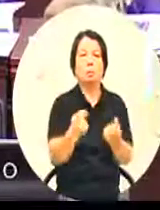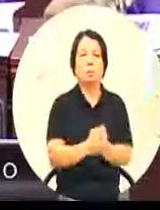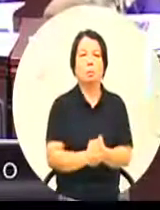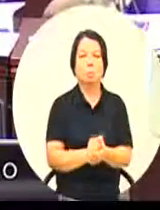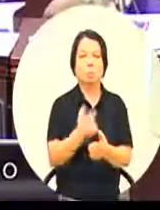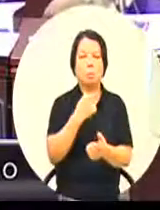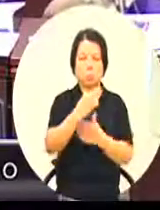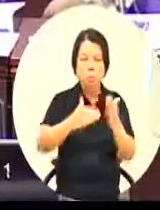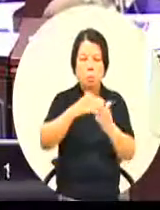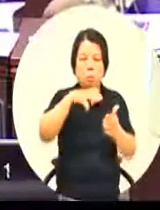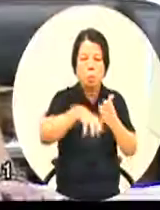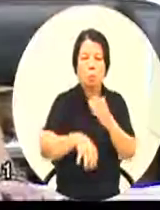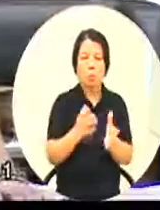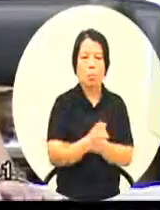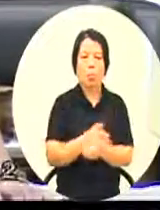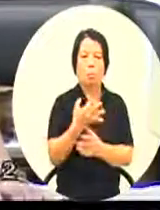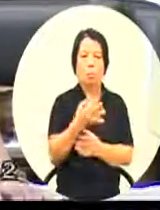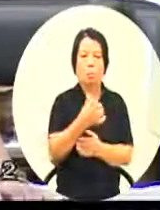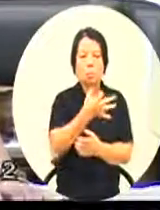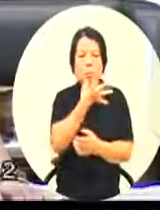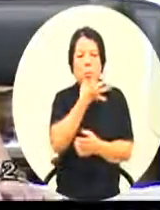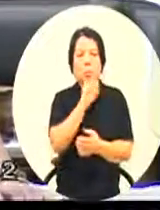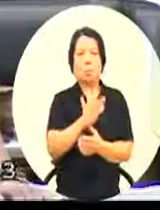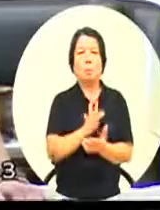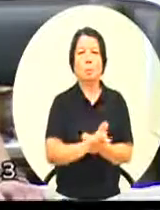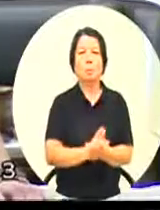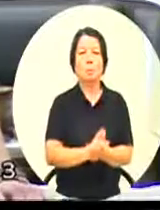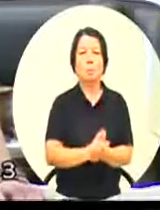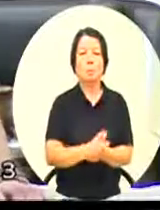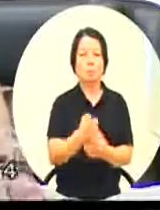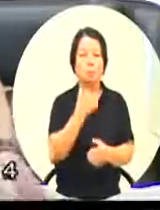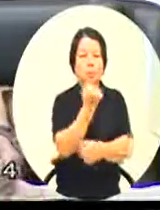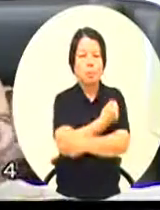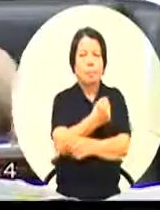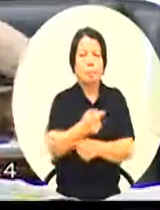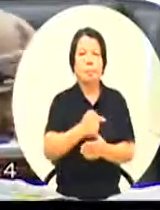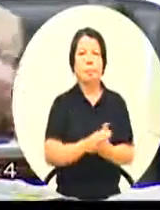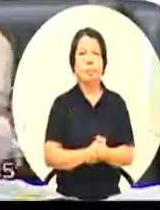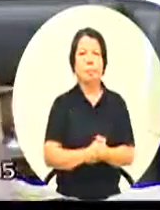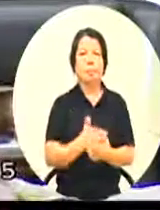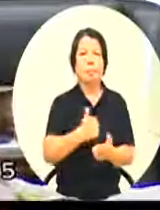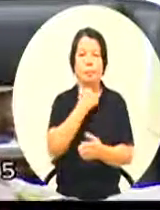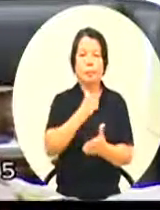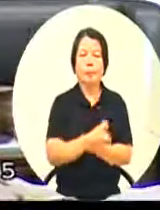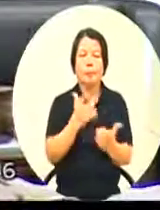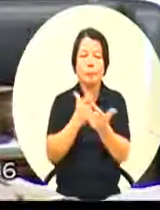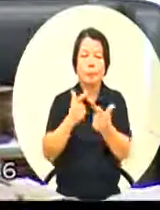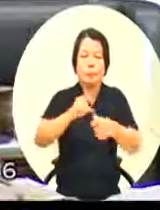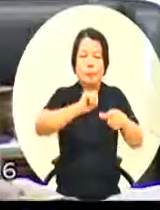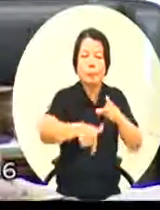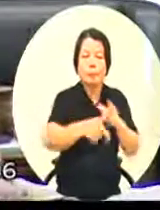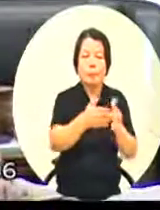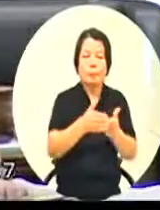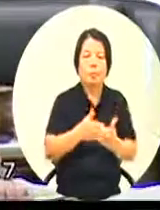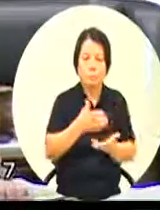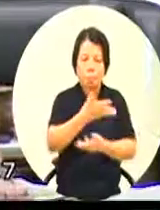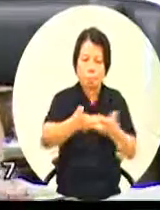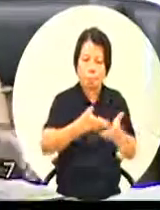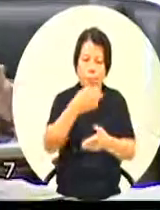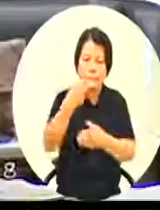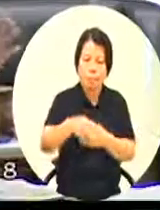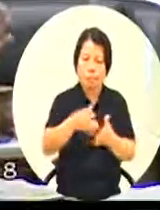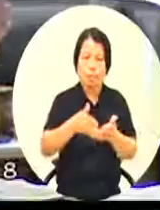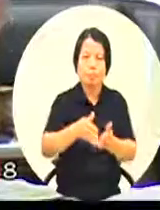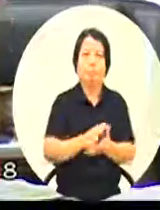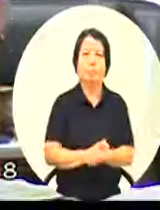学校他真的经费很拮据、哦、 他很辛苦， 我们都很辛苦、哦、然后其实有配合的厂商就是可以跟他们沟通一下、哦、 对